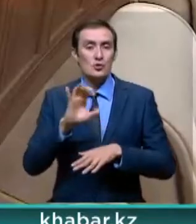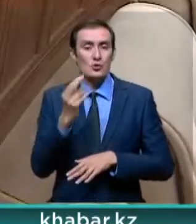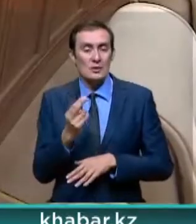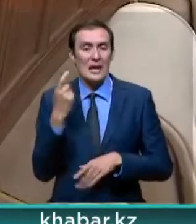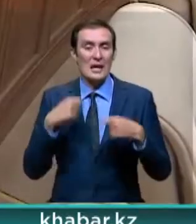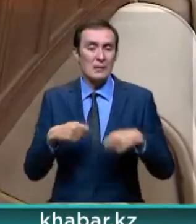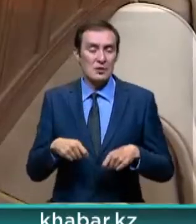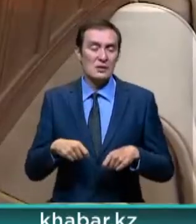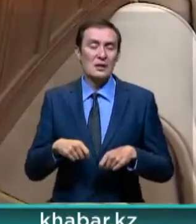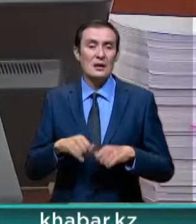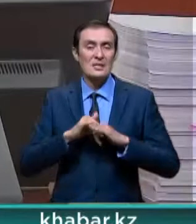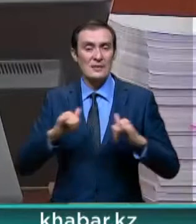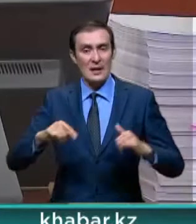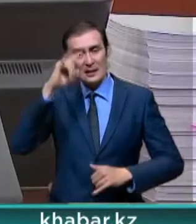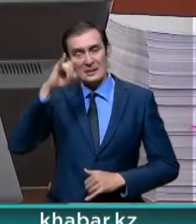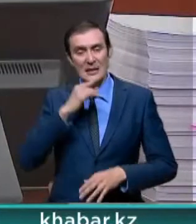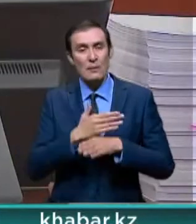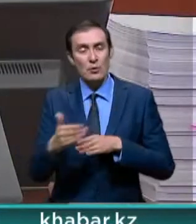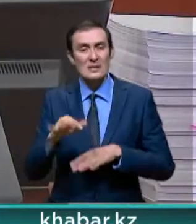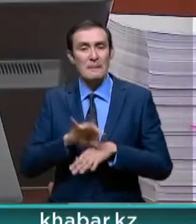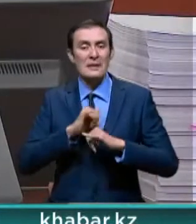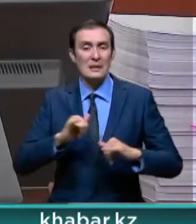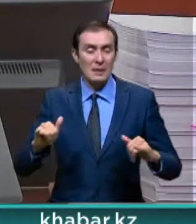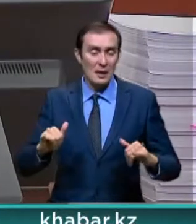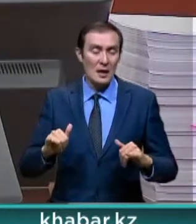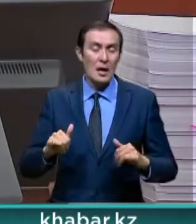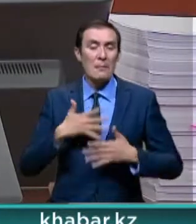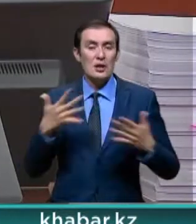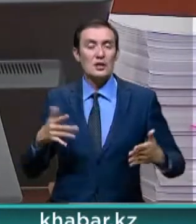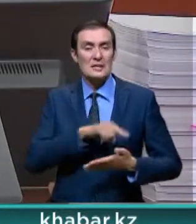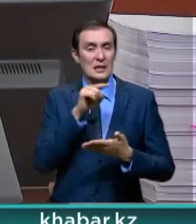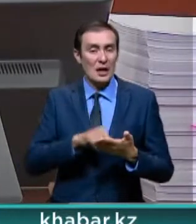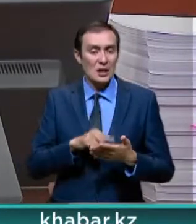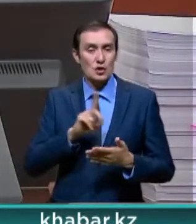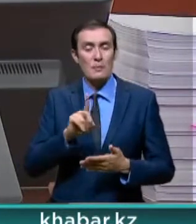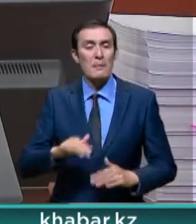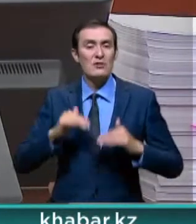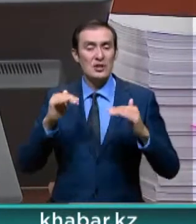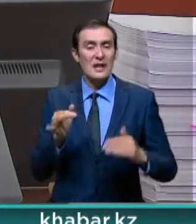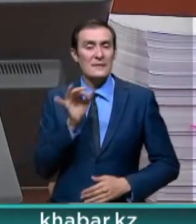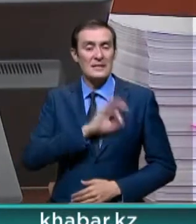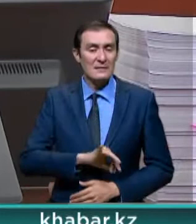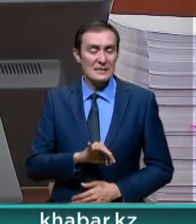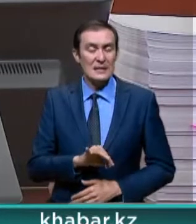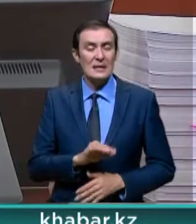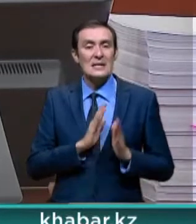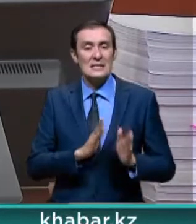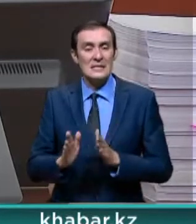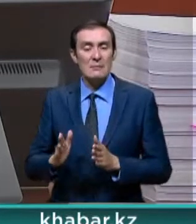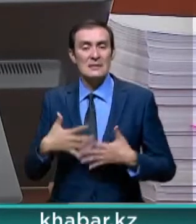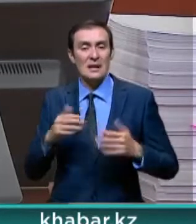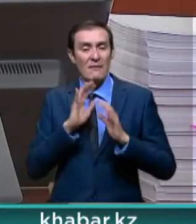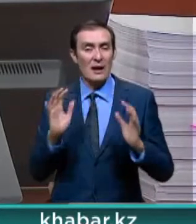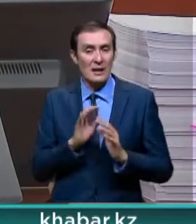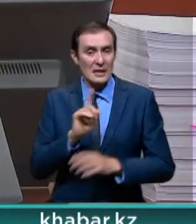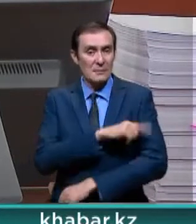развитие Казахстана после пандемии. Большой блок задач поставлен для повышения эффективности системы